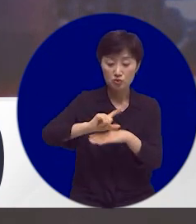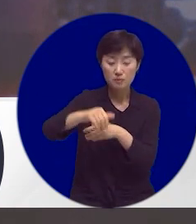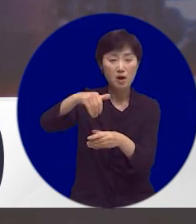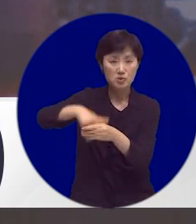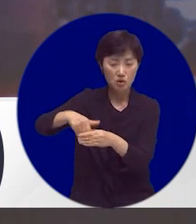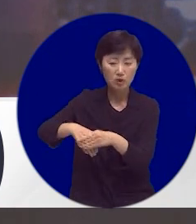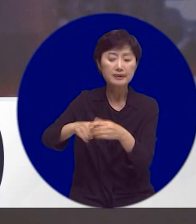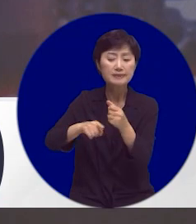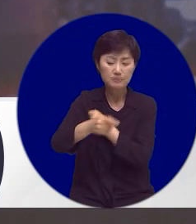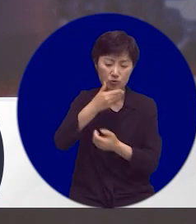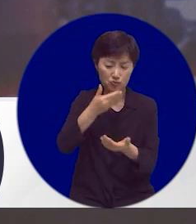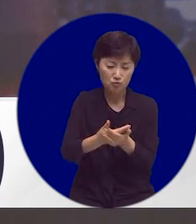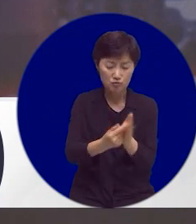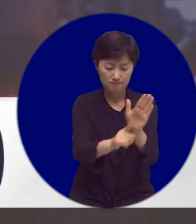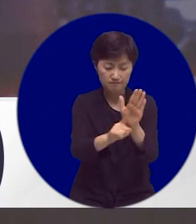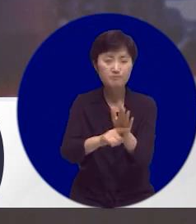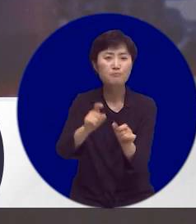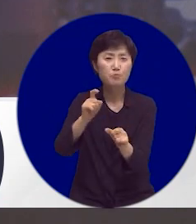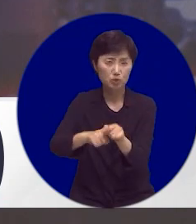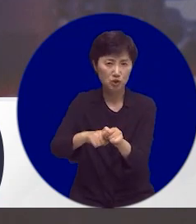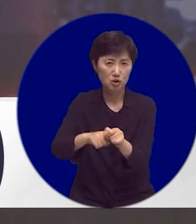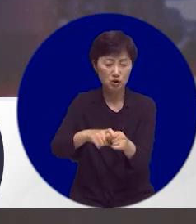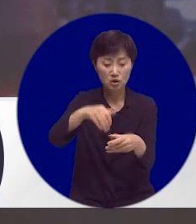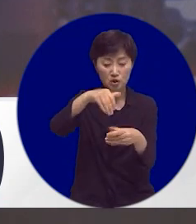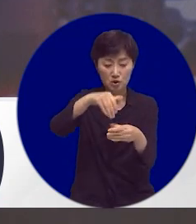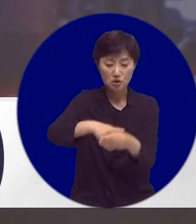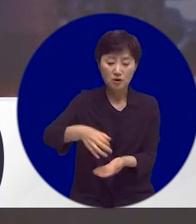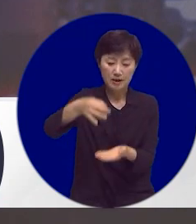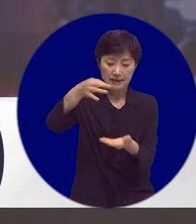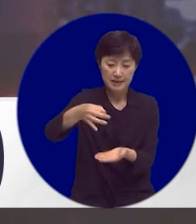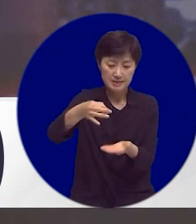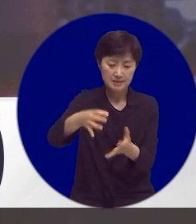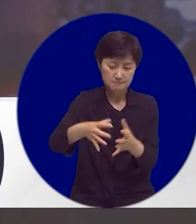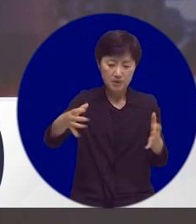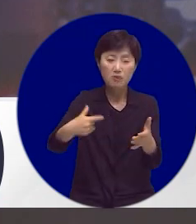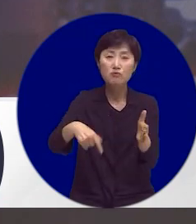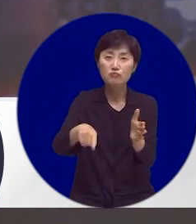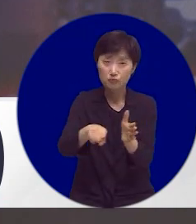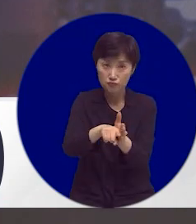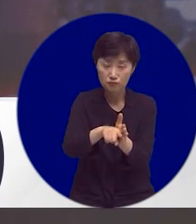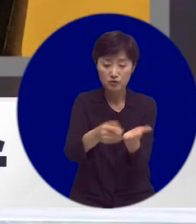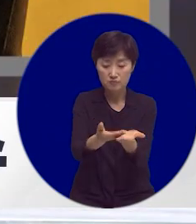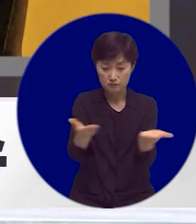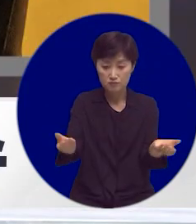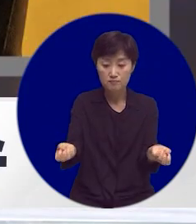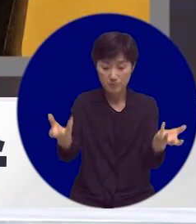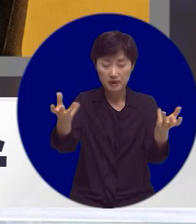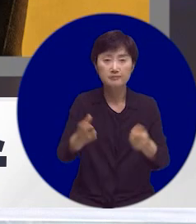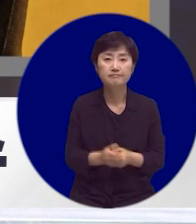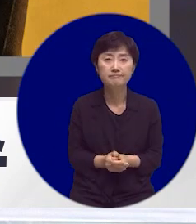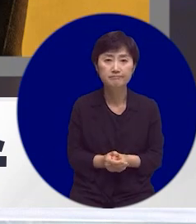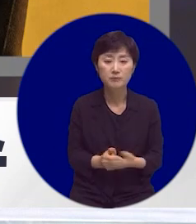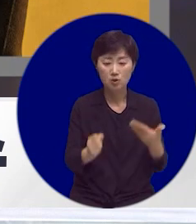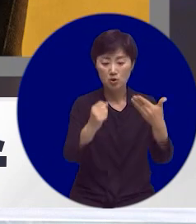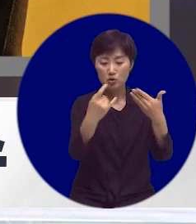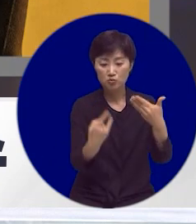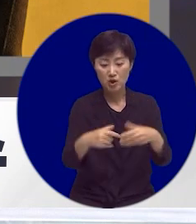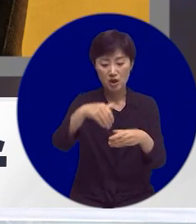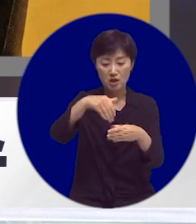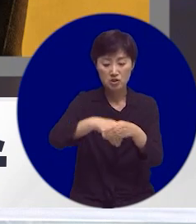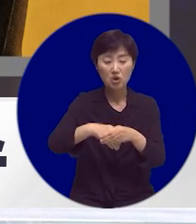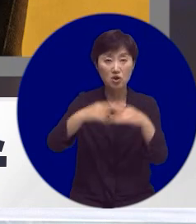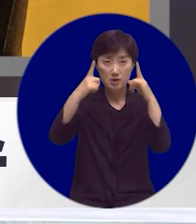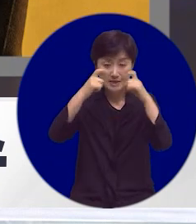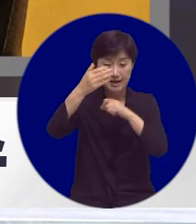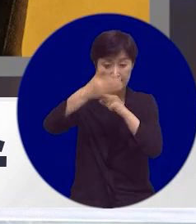공시지방선거의 의미와 중요성을 되새기고 아름다운 선거의 가치를 확산시키기 위해 마련됐습니다. 제9회 대한민국 선거사진